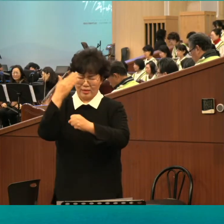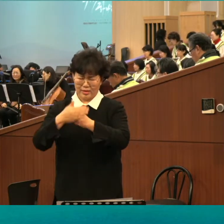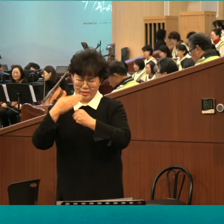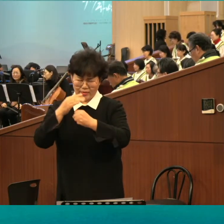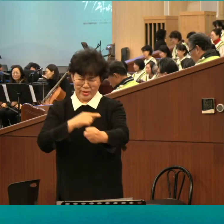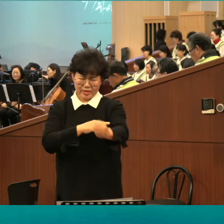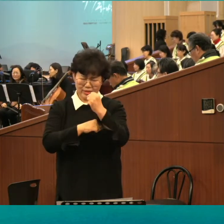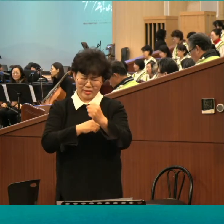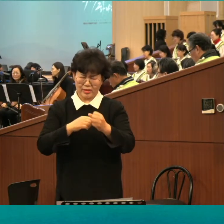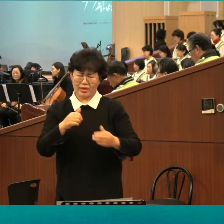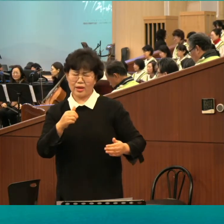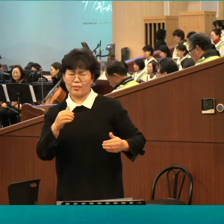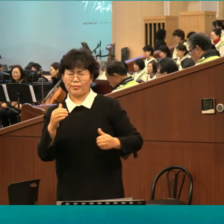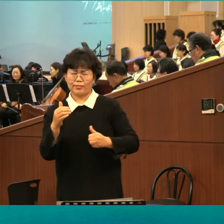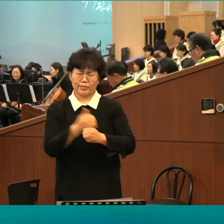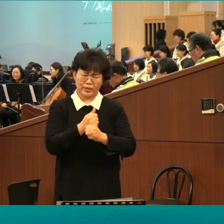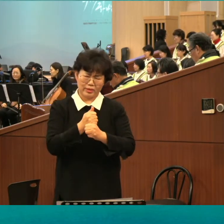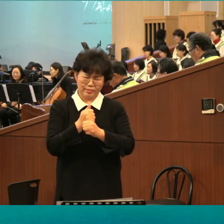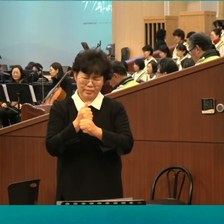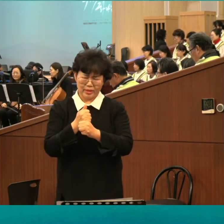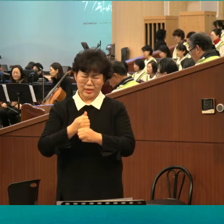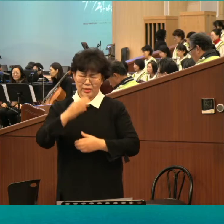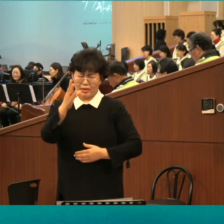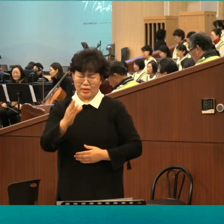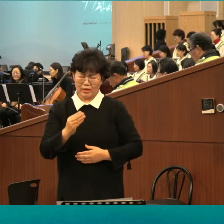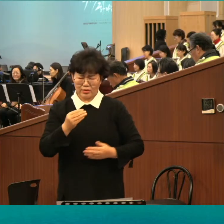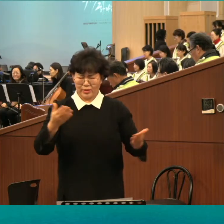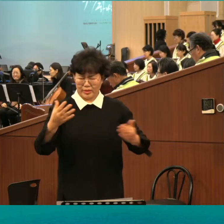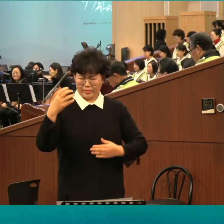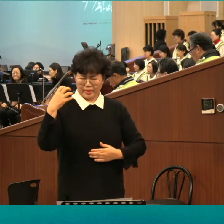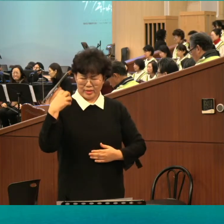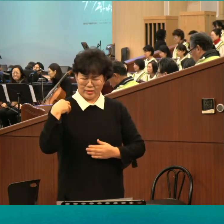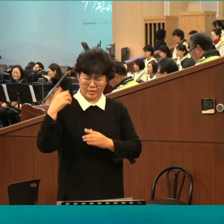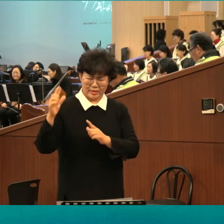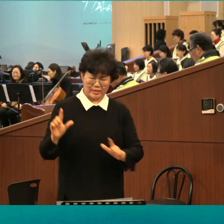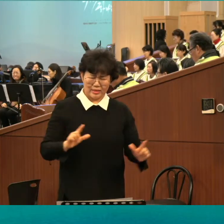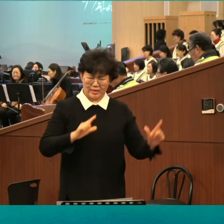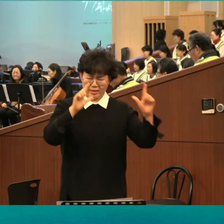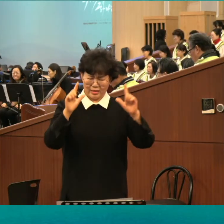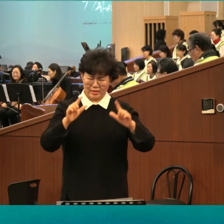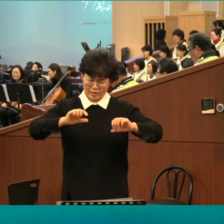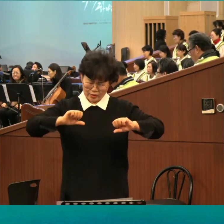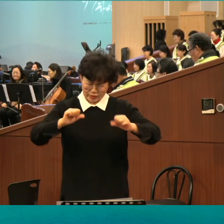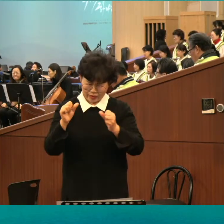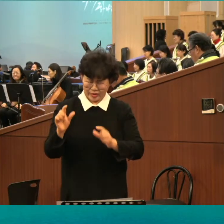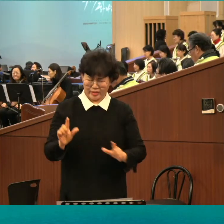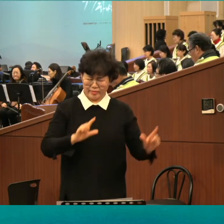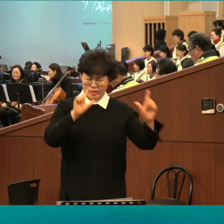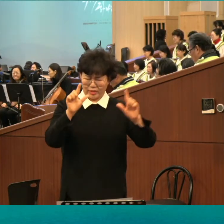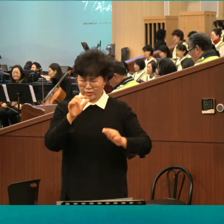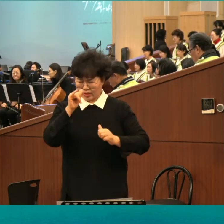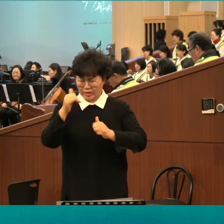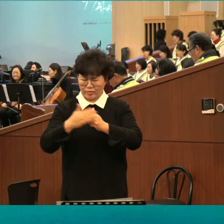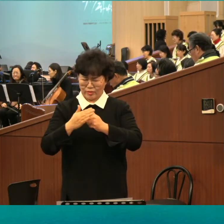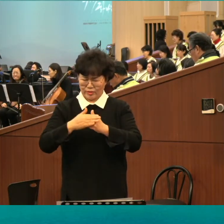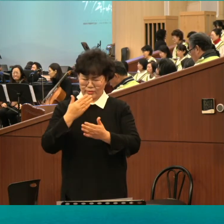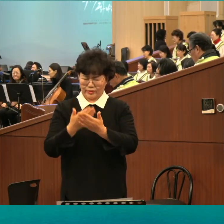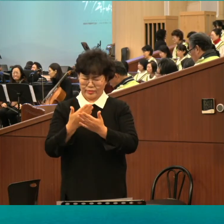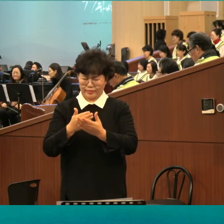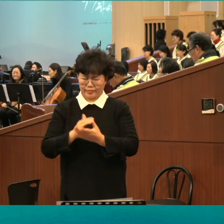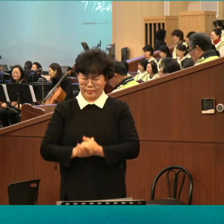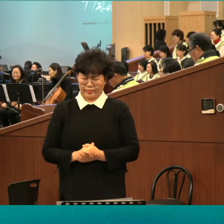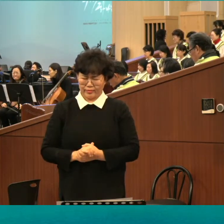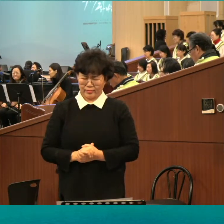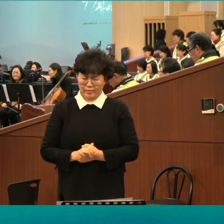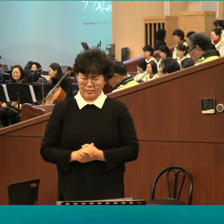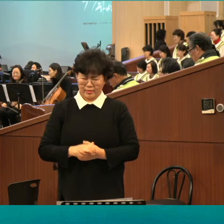우리를 거룩한 소명자로 살게 하신 그 뜻을 받들어 살아가는 저희들 될 수 있도록 인도해 주시옵소서. 하나님,